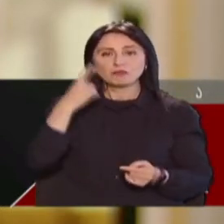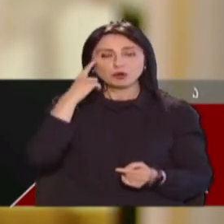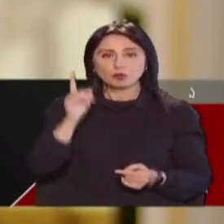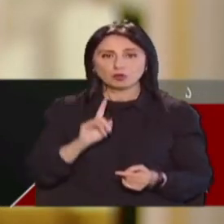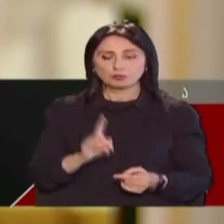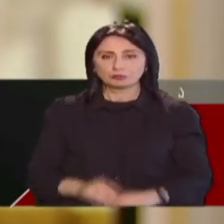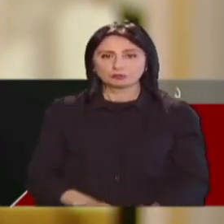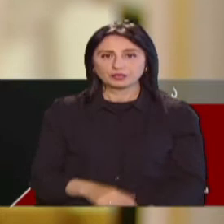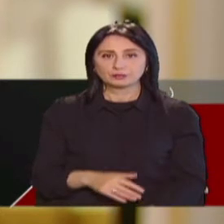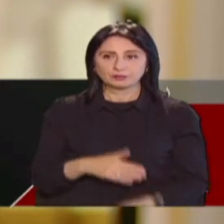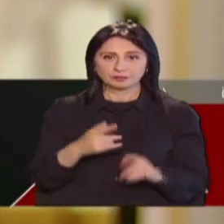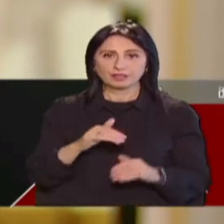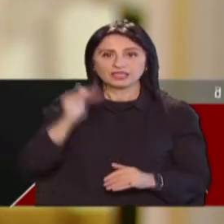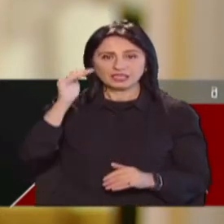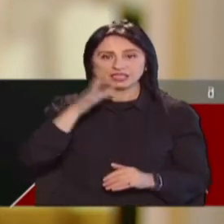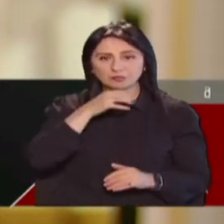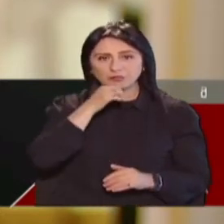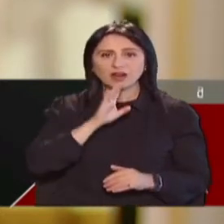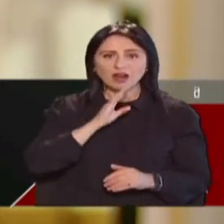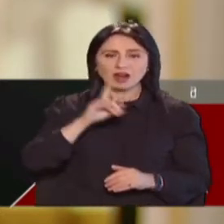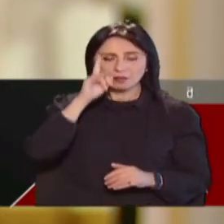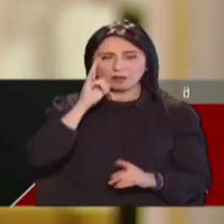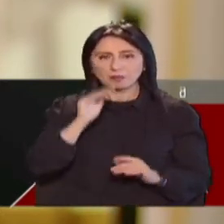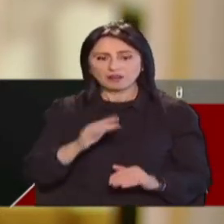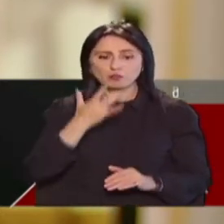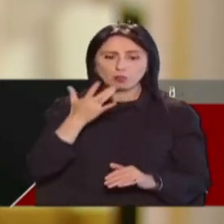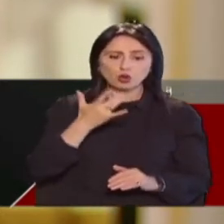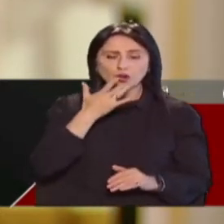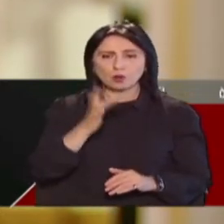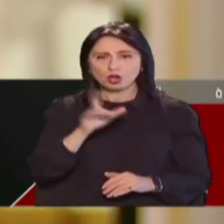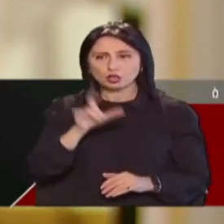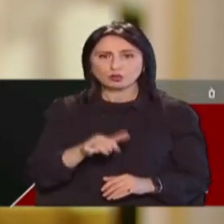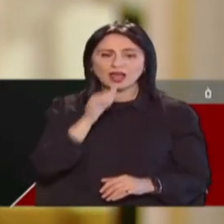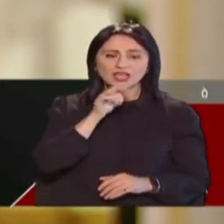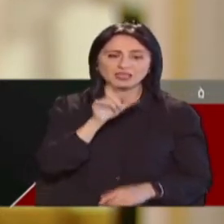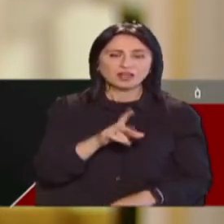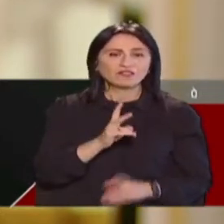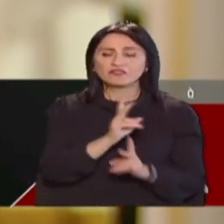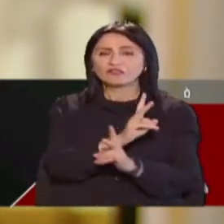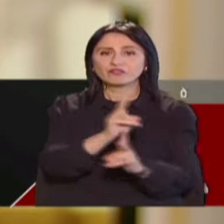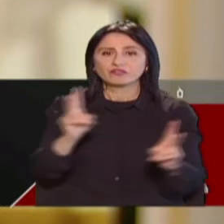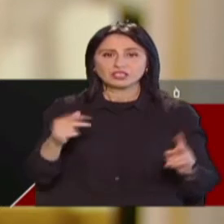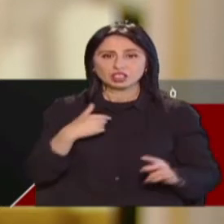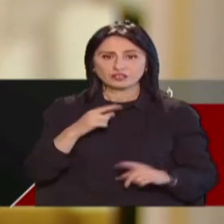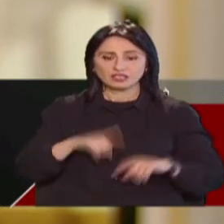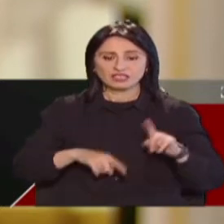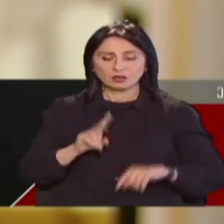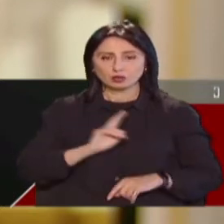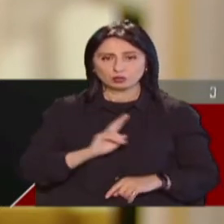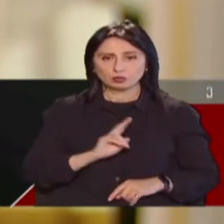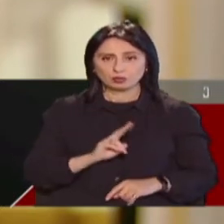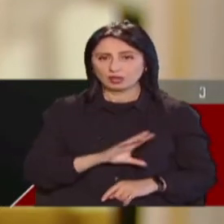რომ დიდმა და პატარამ, ქალმა და ბავშვმა, პოლიტიკოსმა თუ არაპოლიტიკოსმა, ექსპერტმა, რა ვიცი, ვისაც ჩვენი სამშობლო